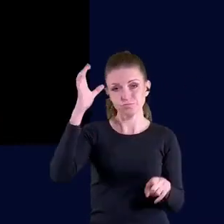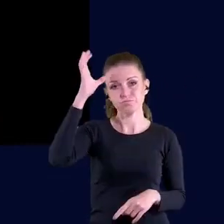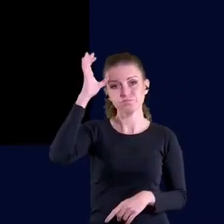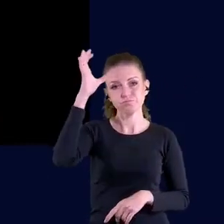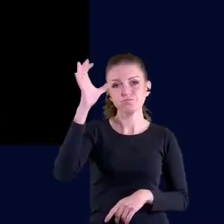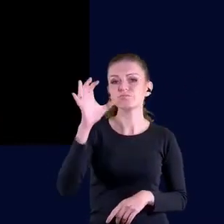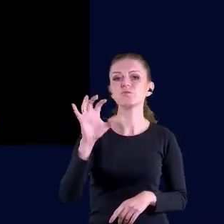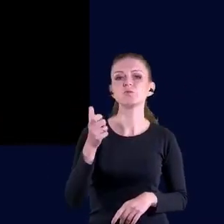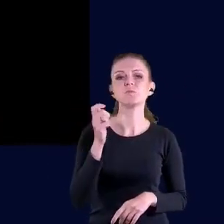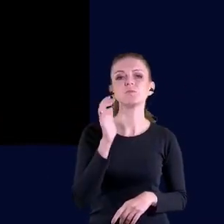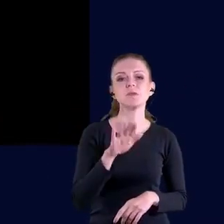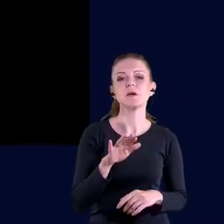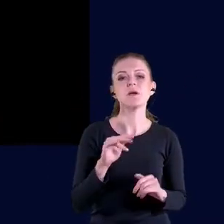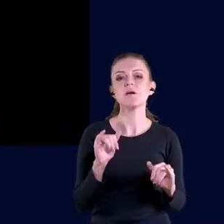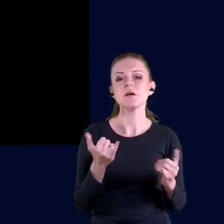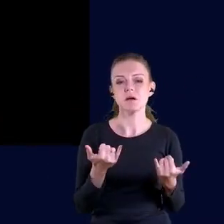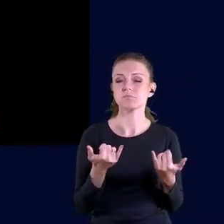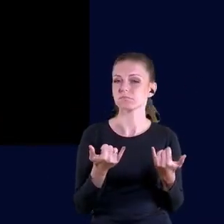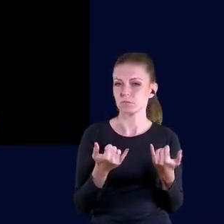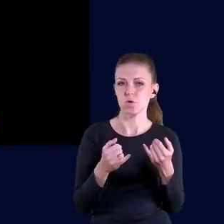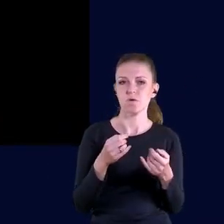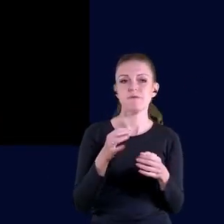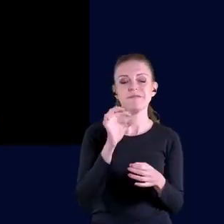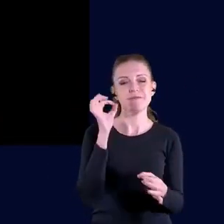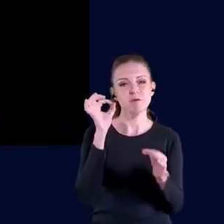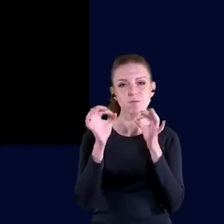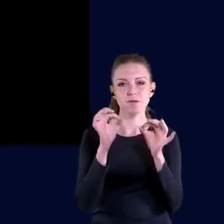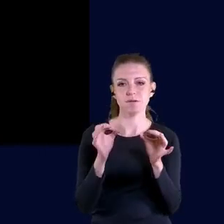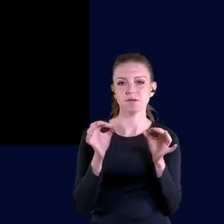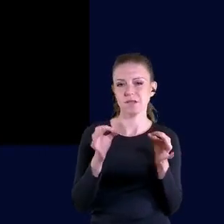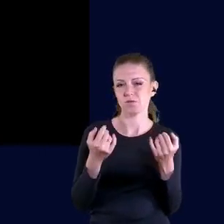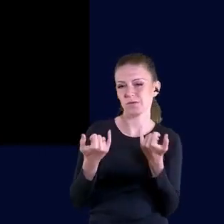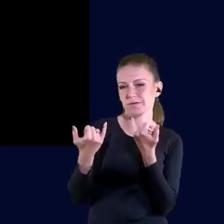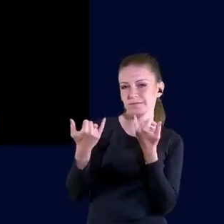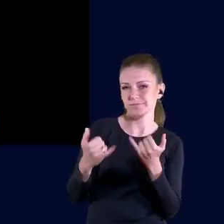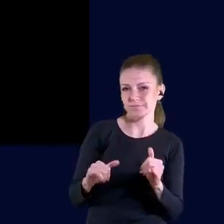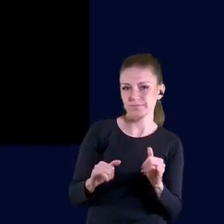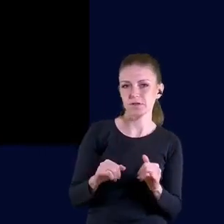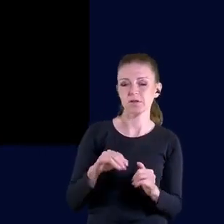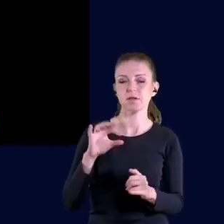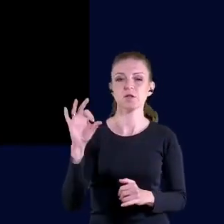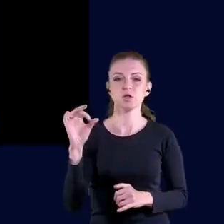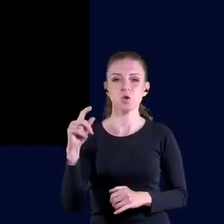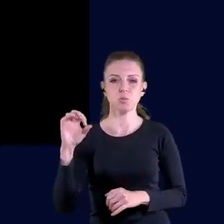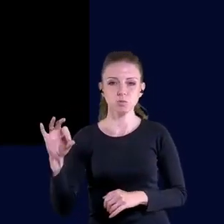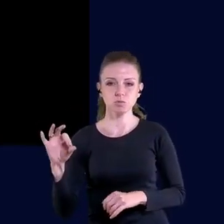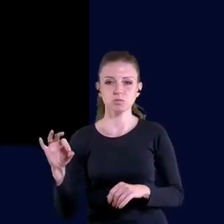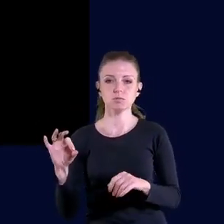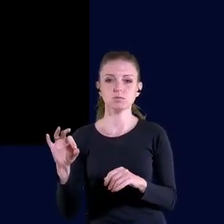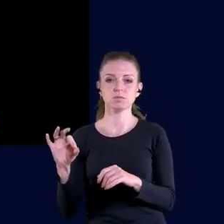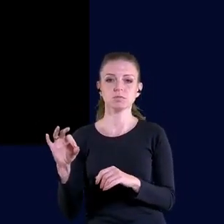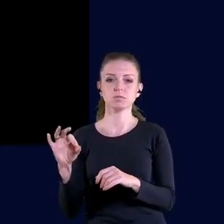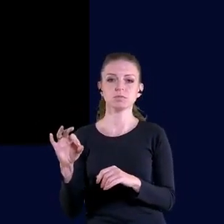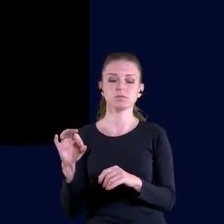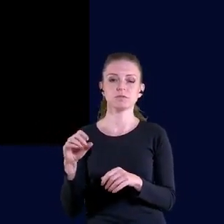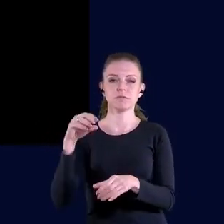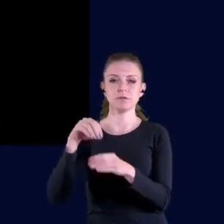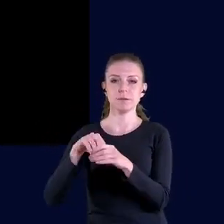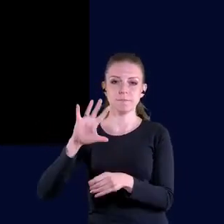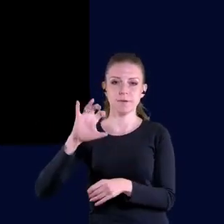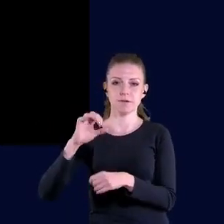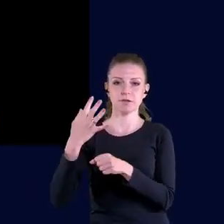są inne źródła tych danych niż wojsko pustak chociażby tutaj w korpusie jest znajduje się obecnie